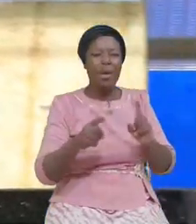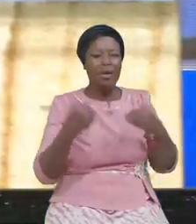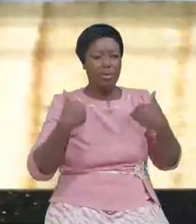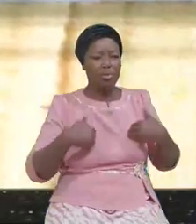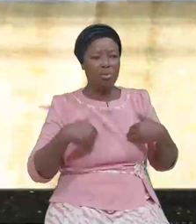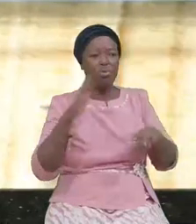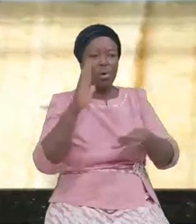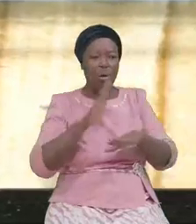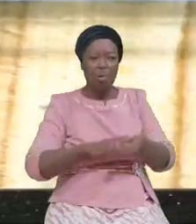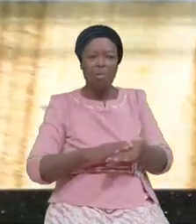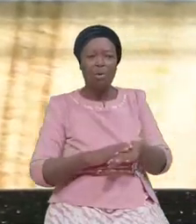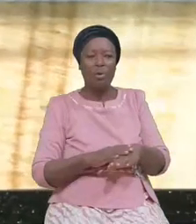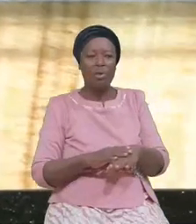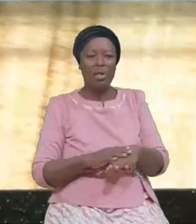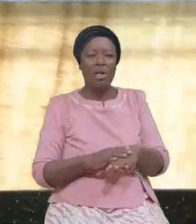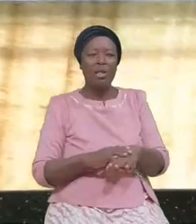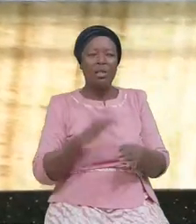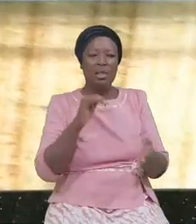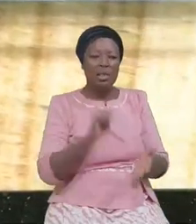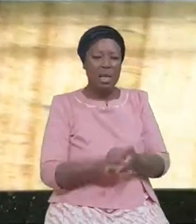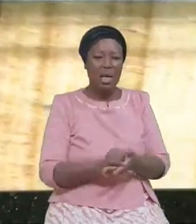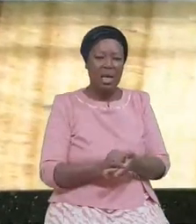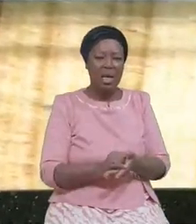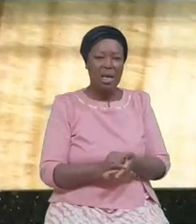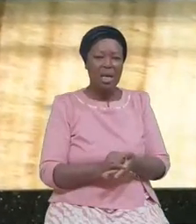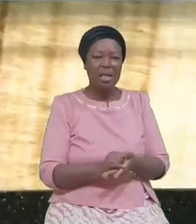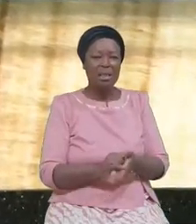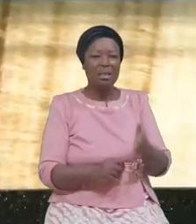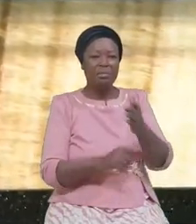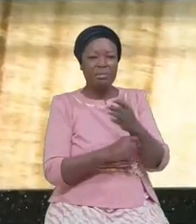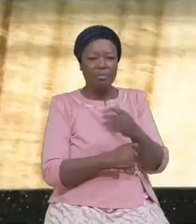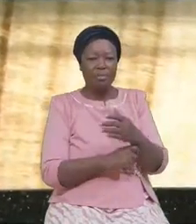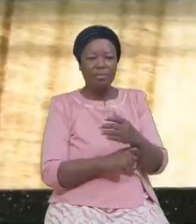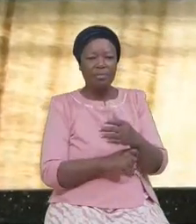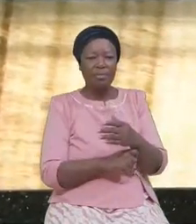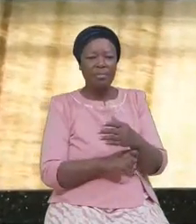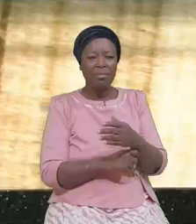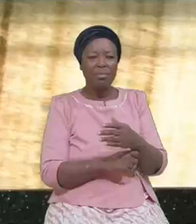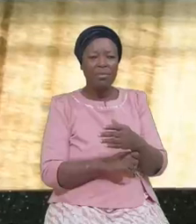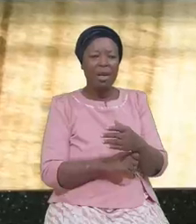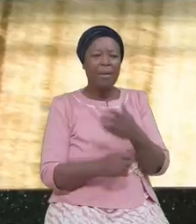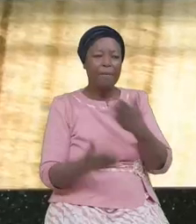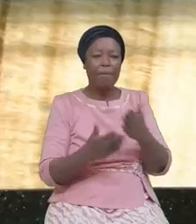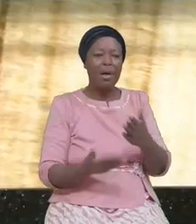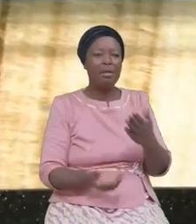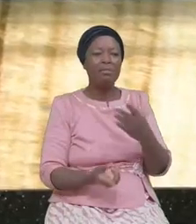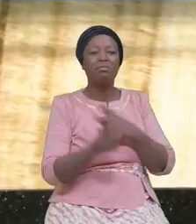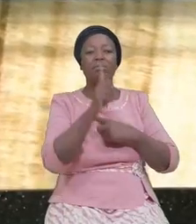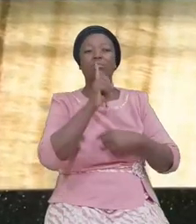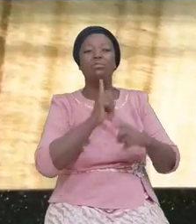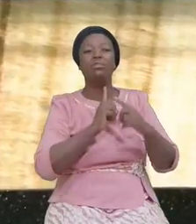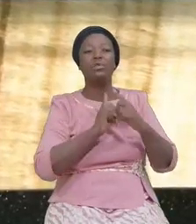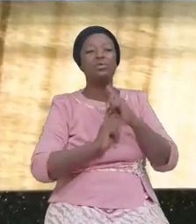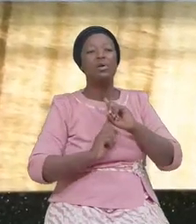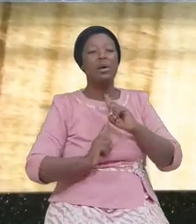non pas nous dépouiller, mais nous revêtir, afin que ce qui est mortel soit